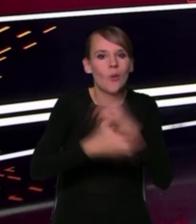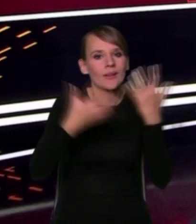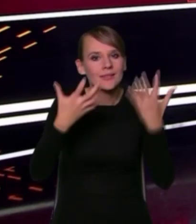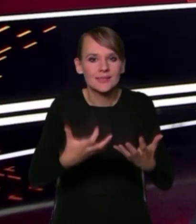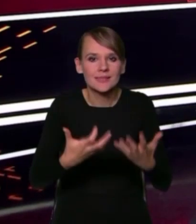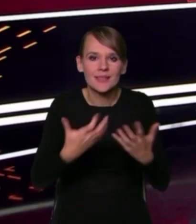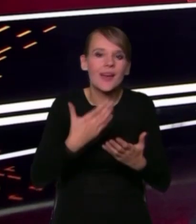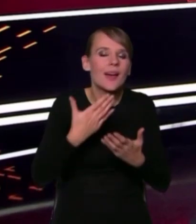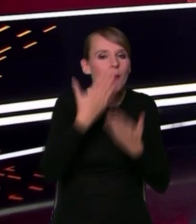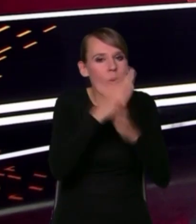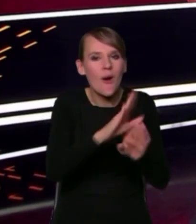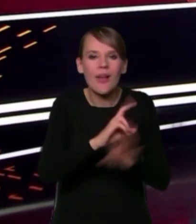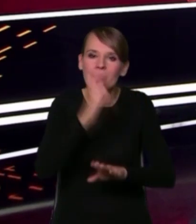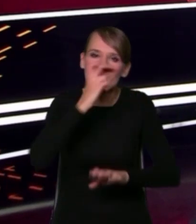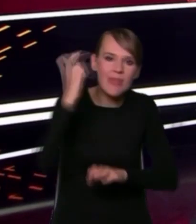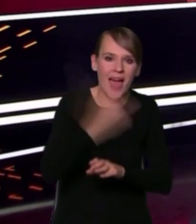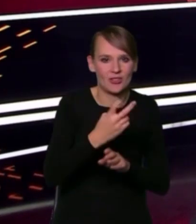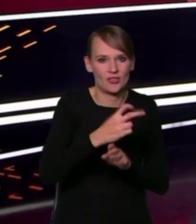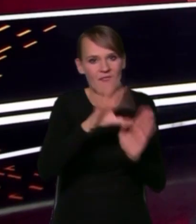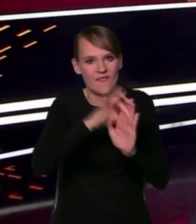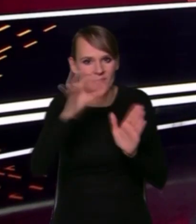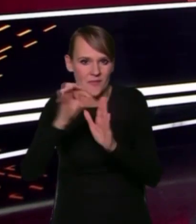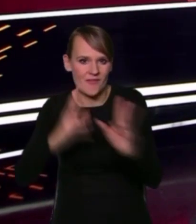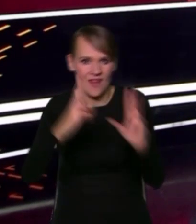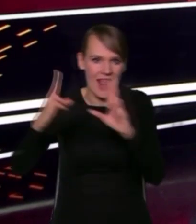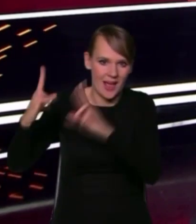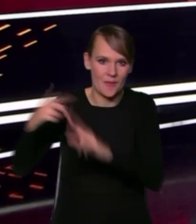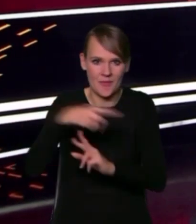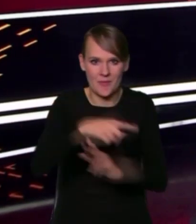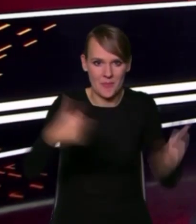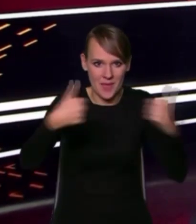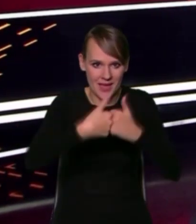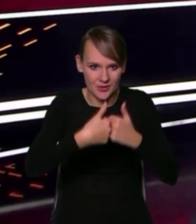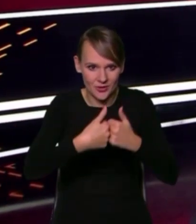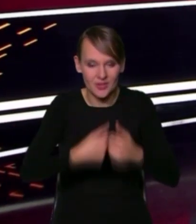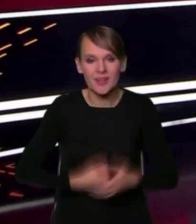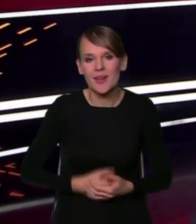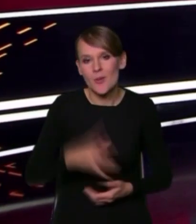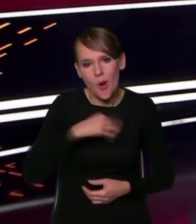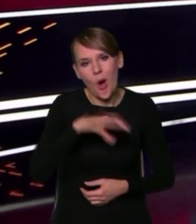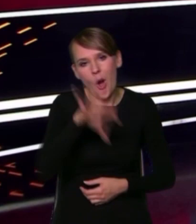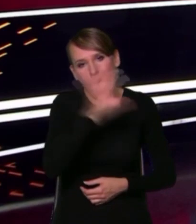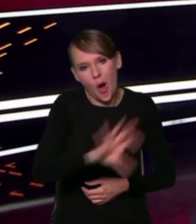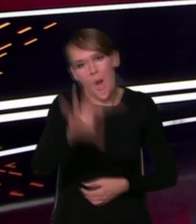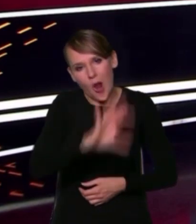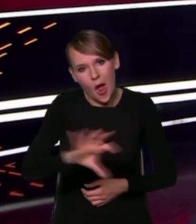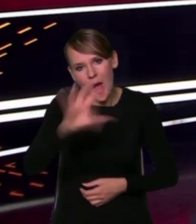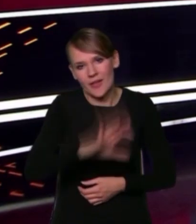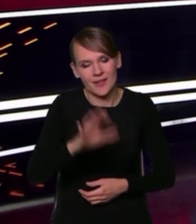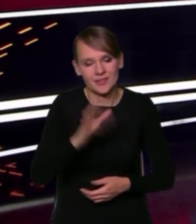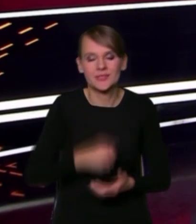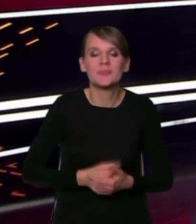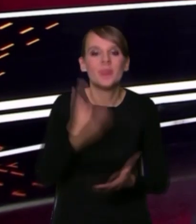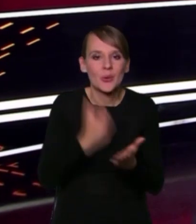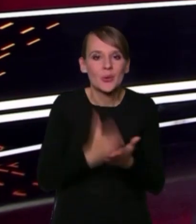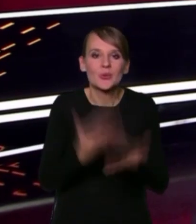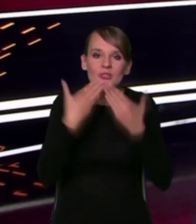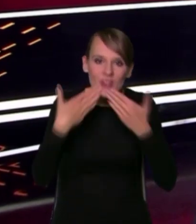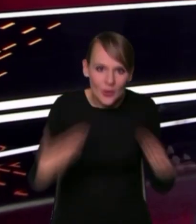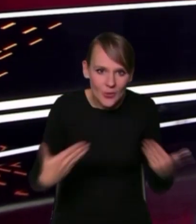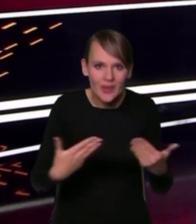najpiękniejszymi najciekawszymi momentami z tego właśnie spotkania A oglądać i można bez końca My już państwu Dziękujemy Patryk Chudoba Sylwia